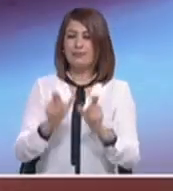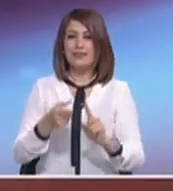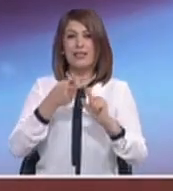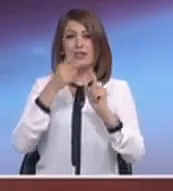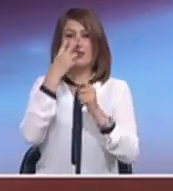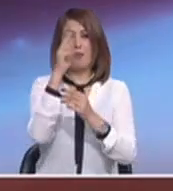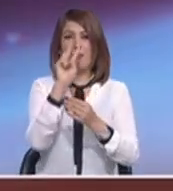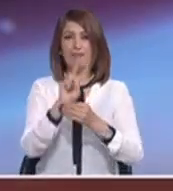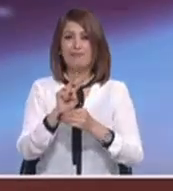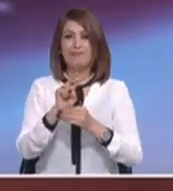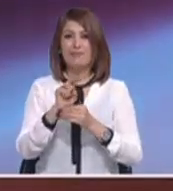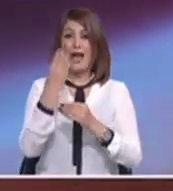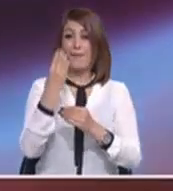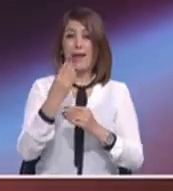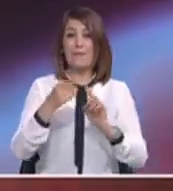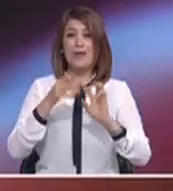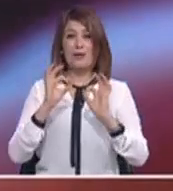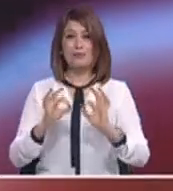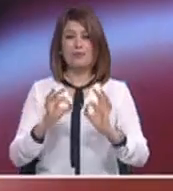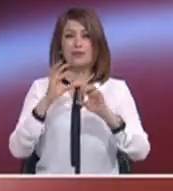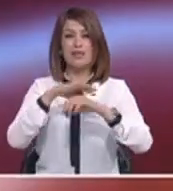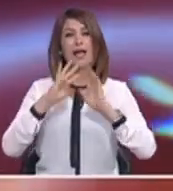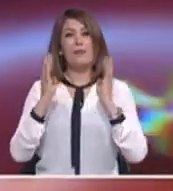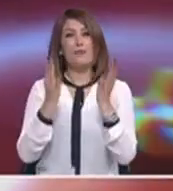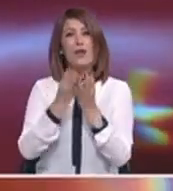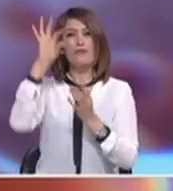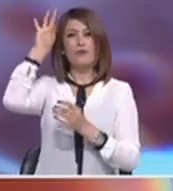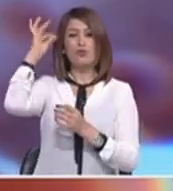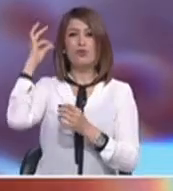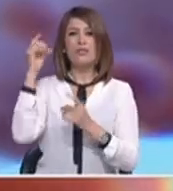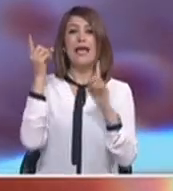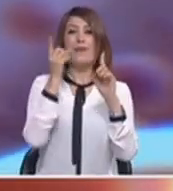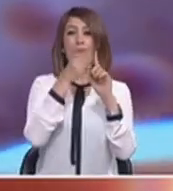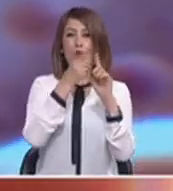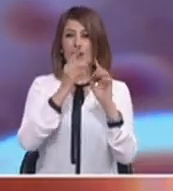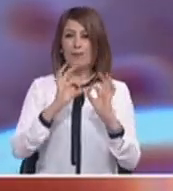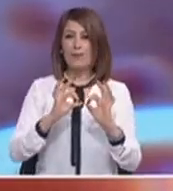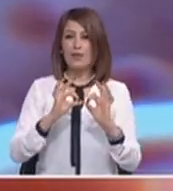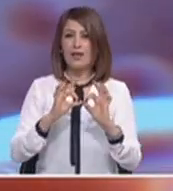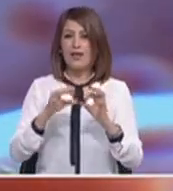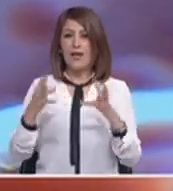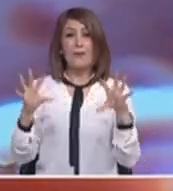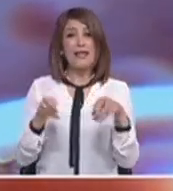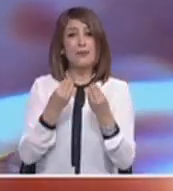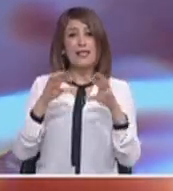حاجه مهمه اليوم القطاع العام في تونس عنده اهميه وعلى خاطر احنا